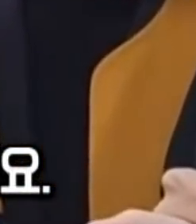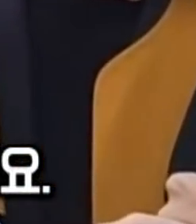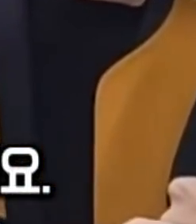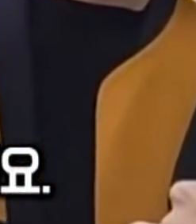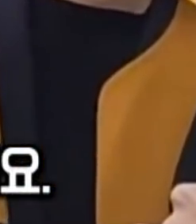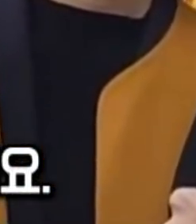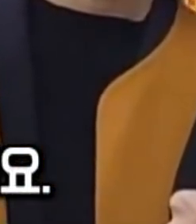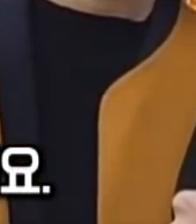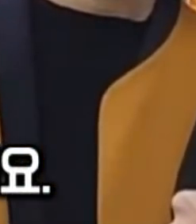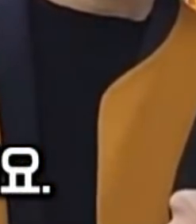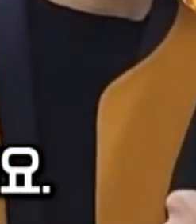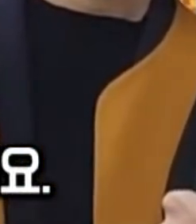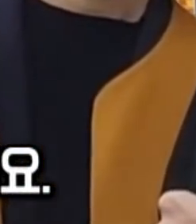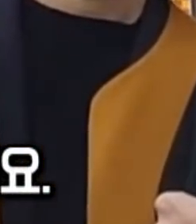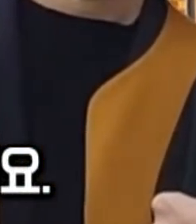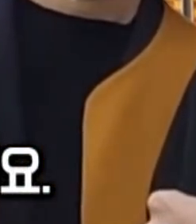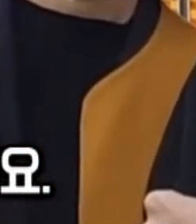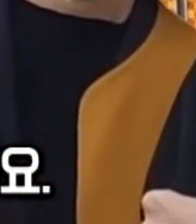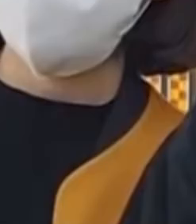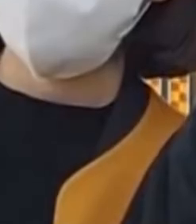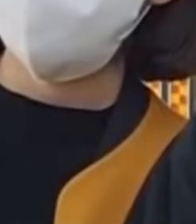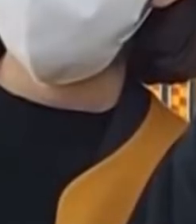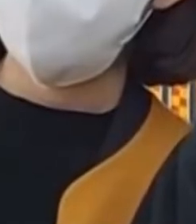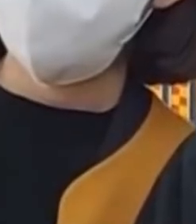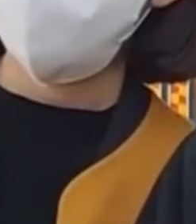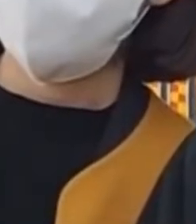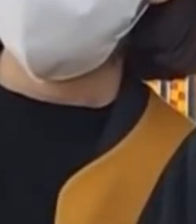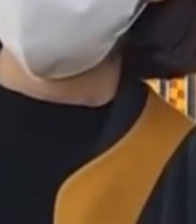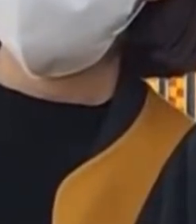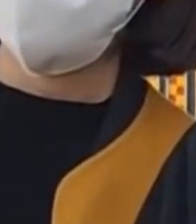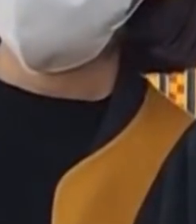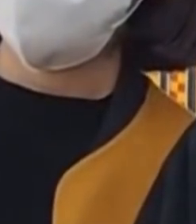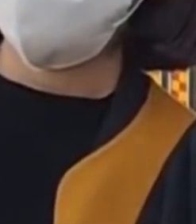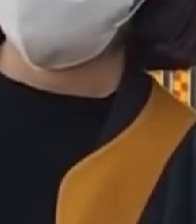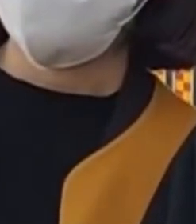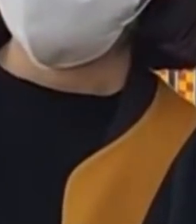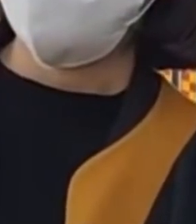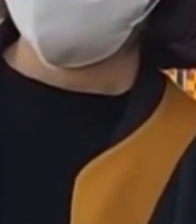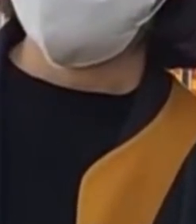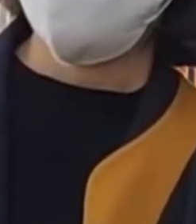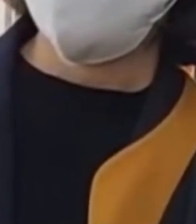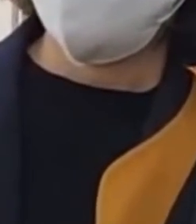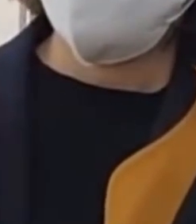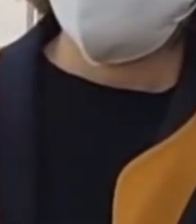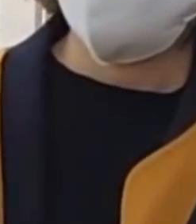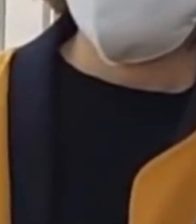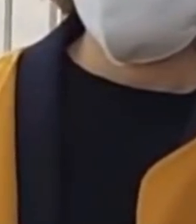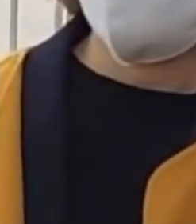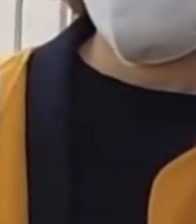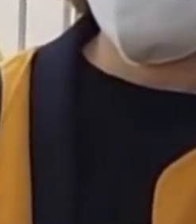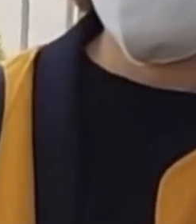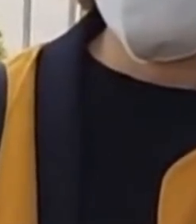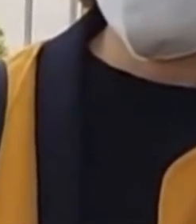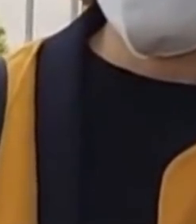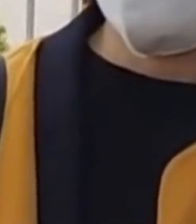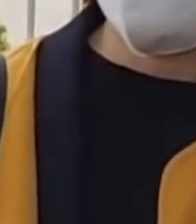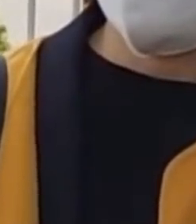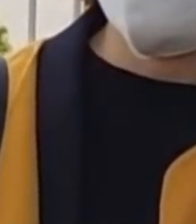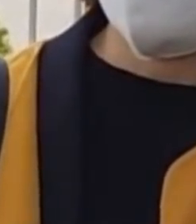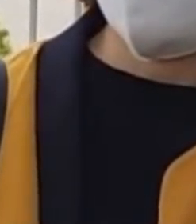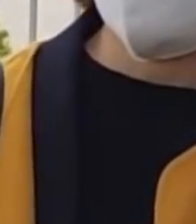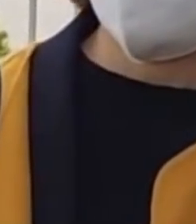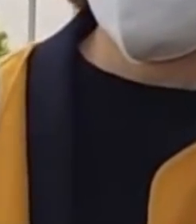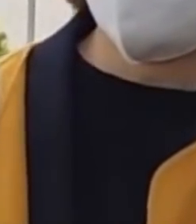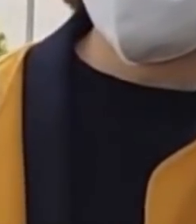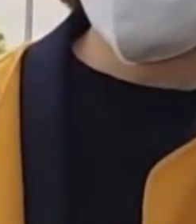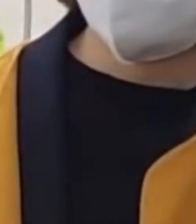잘 좀 조율된 건 맞는지. 이렇게 생각합니다. 불열, 무산, 이게 아니라 실무적인 협의를